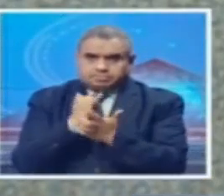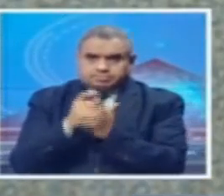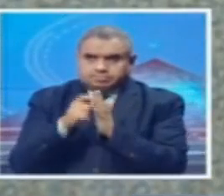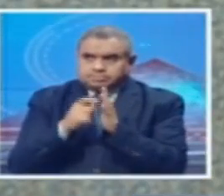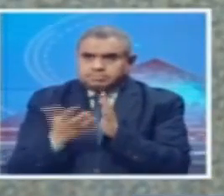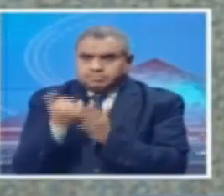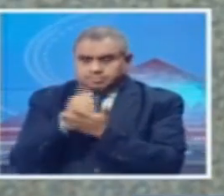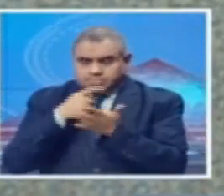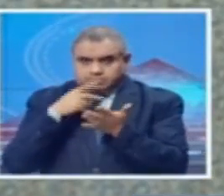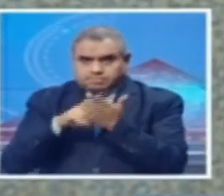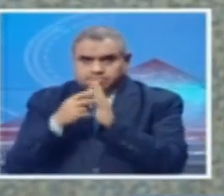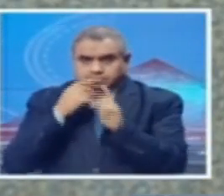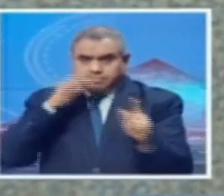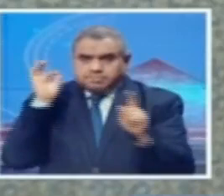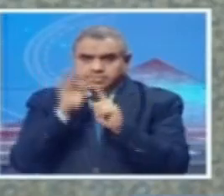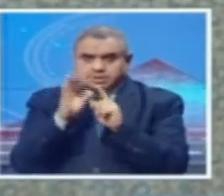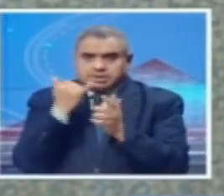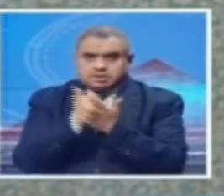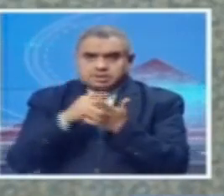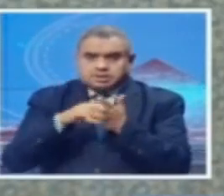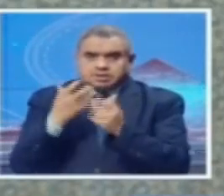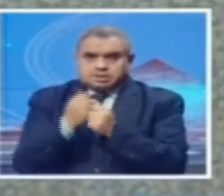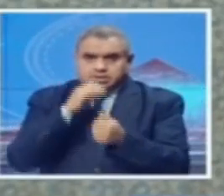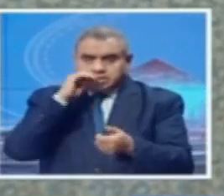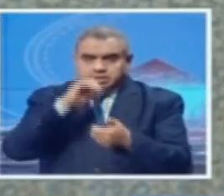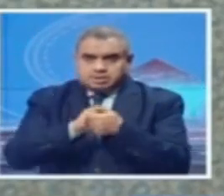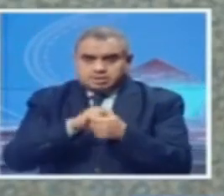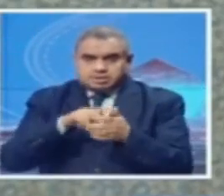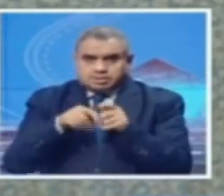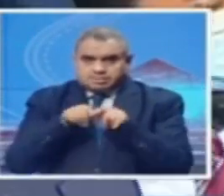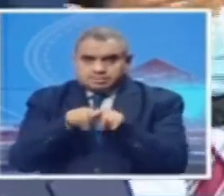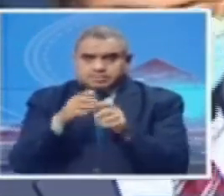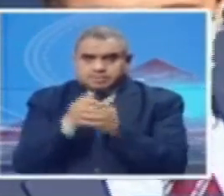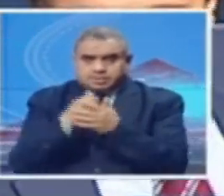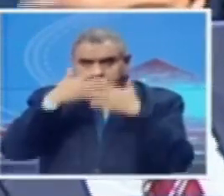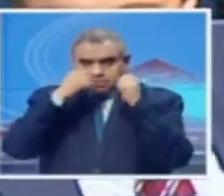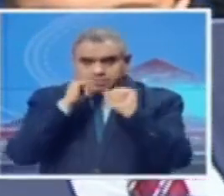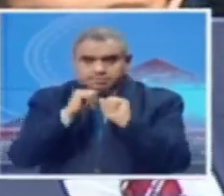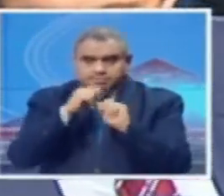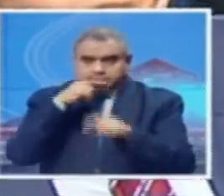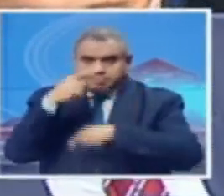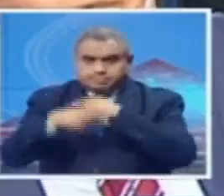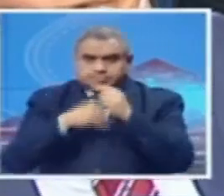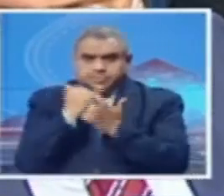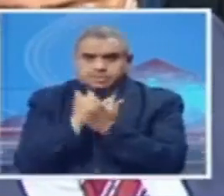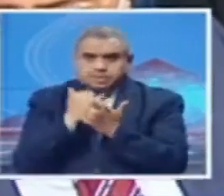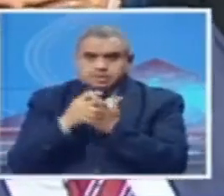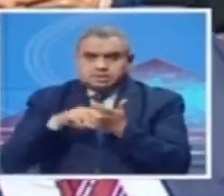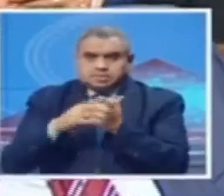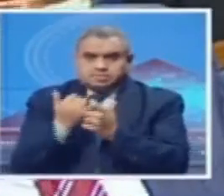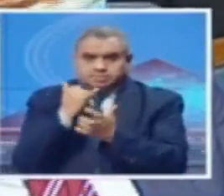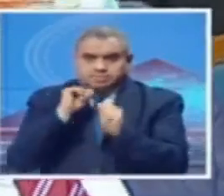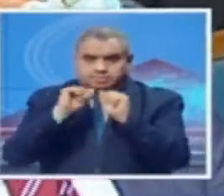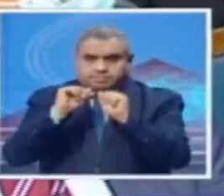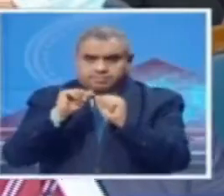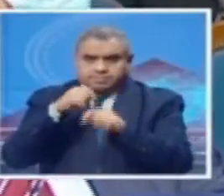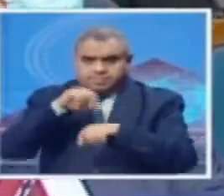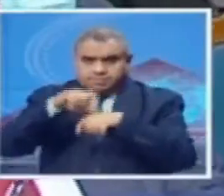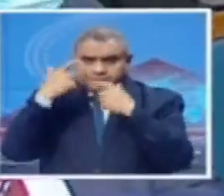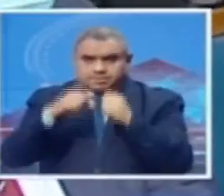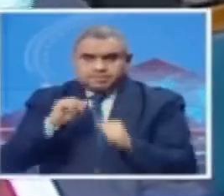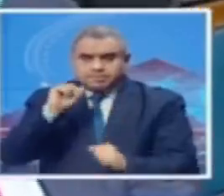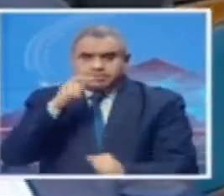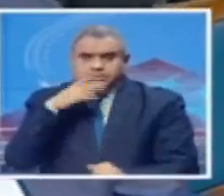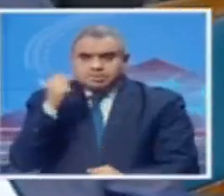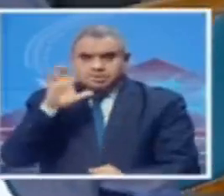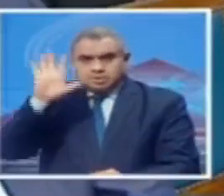تمتد لأكثر من 92 عاما على المستويات كافة، لا سيما بشأن دعم مصر في تعاونها مع دول الاتحاد